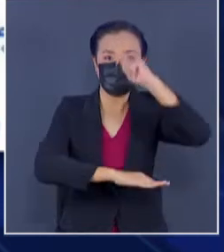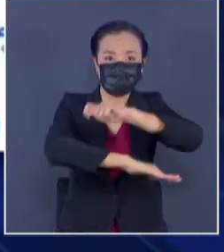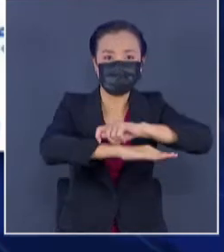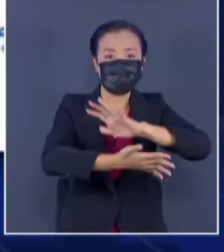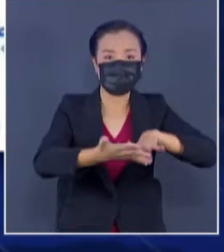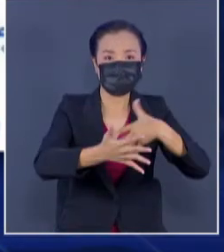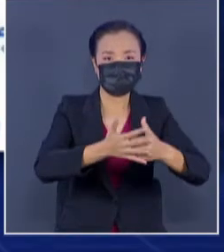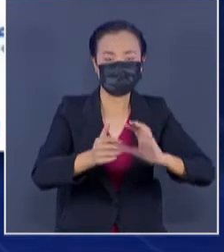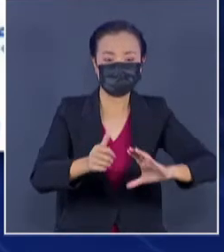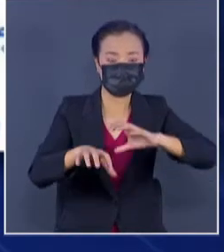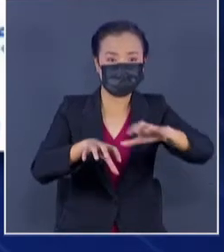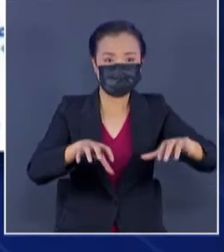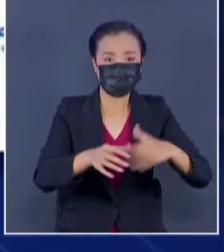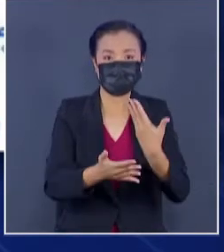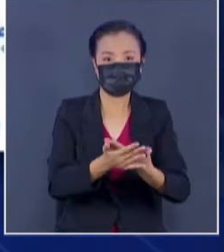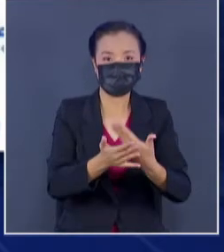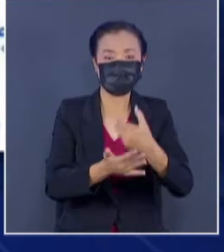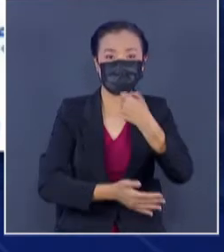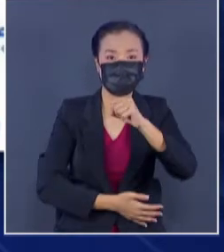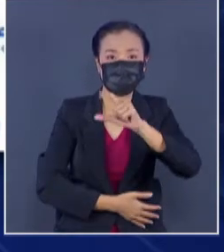าสภายใต้งบประมาณทั้งสิ้น